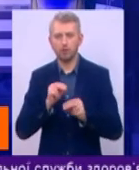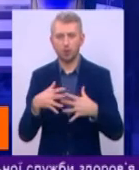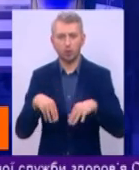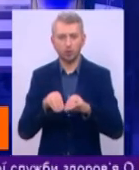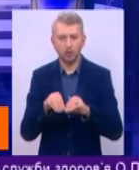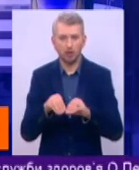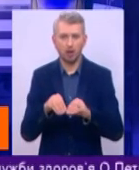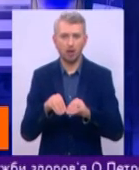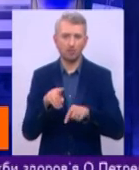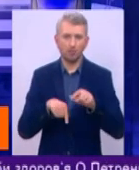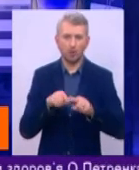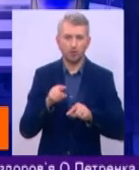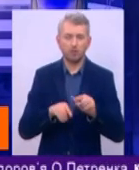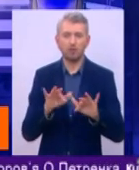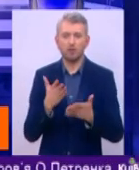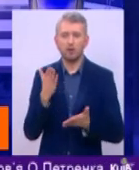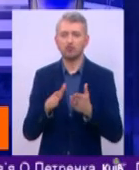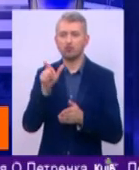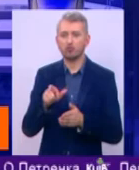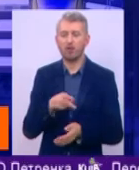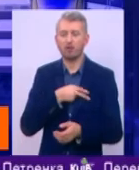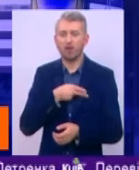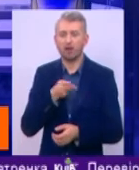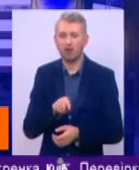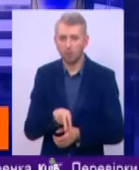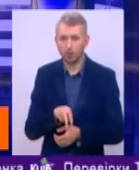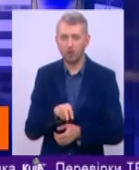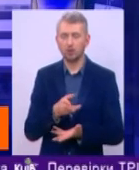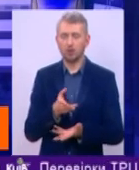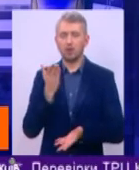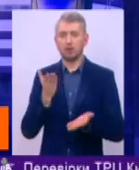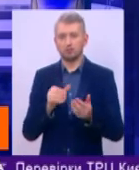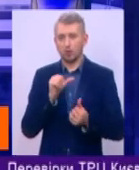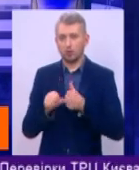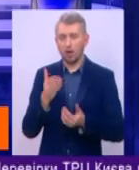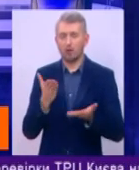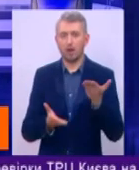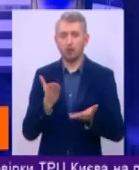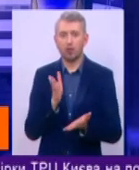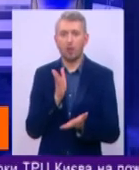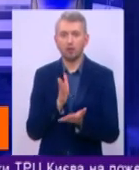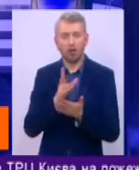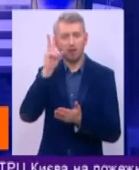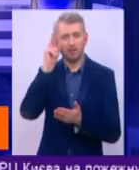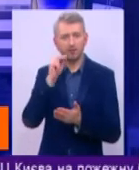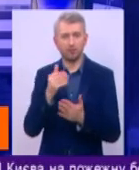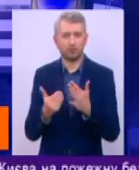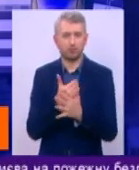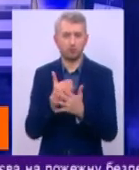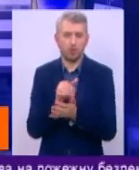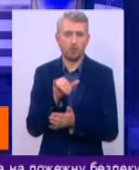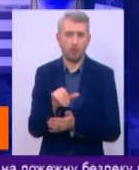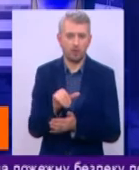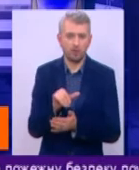родина, близькі, у разі, якщо людина загинула. Зокрема, якщо є цифри найсвіжіші у вас